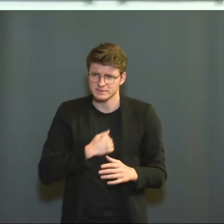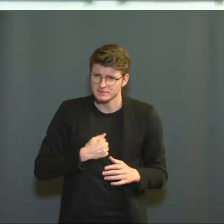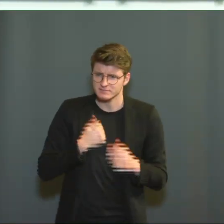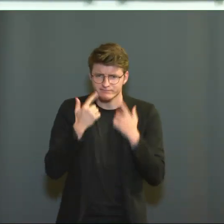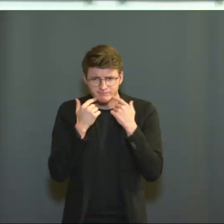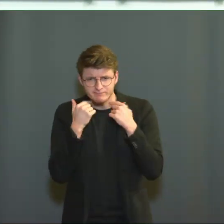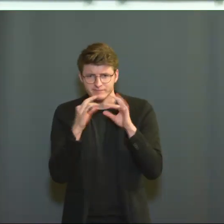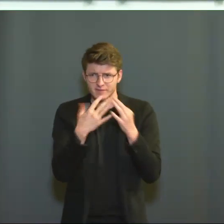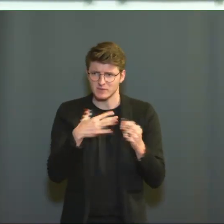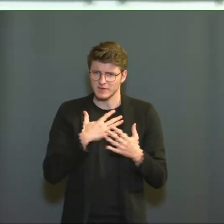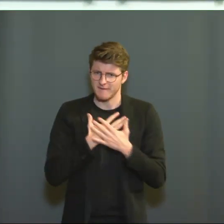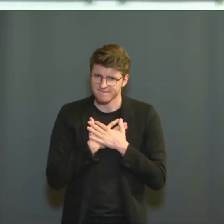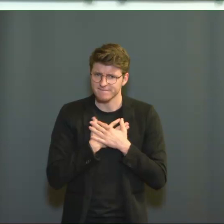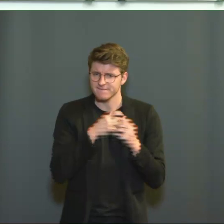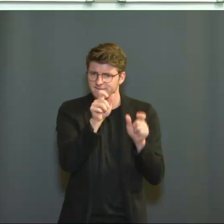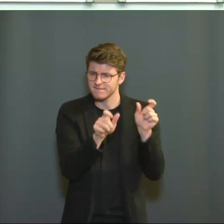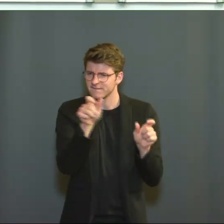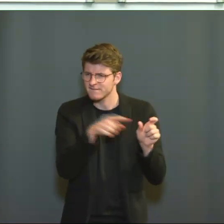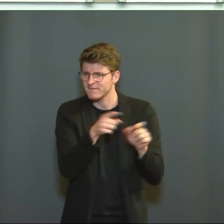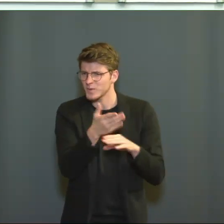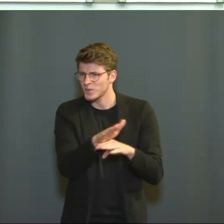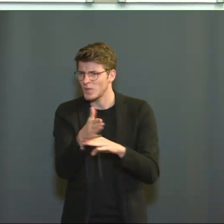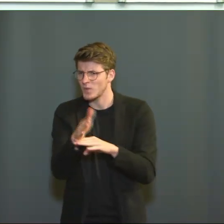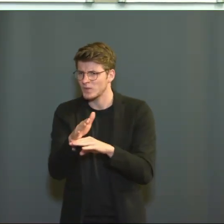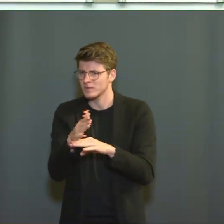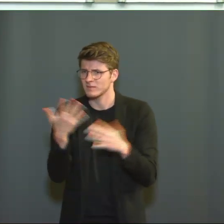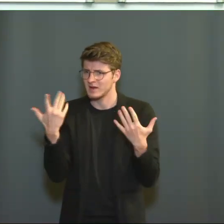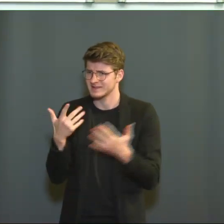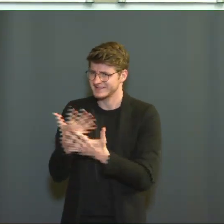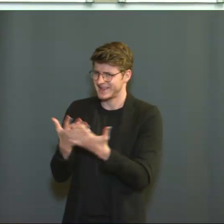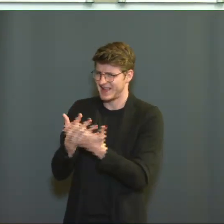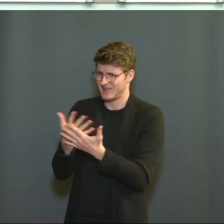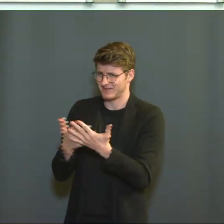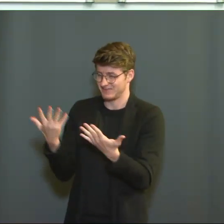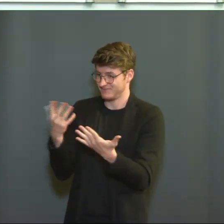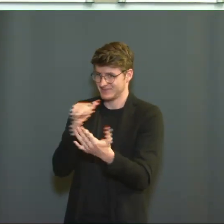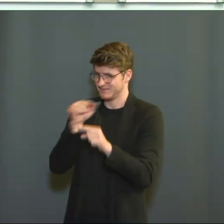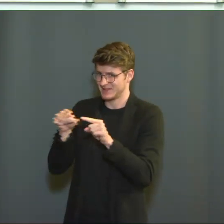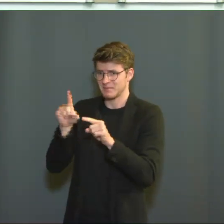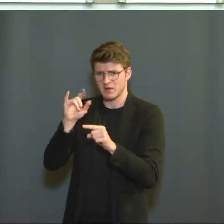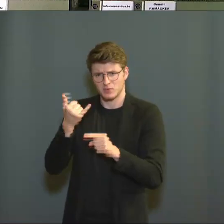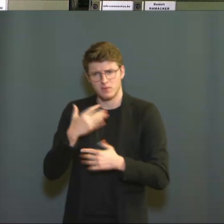dit verdriet kan niet in cijfers gevat worden. Dank u voor uw aandacht.